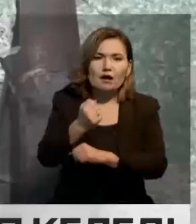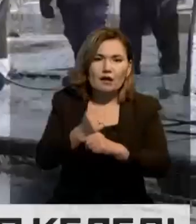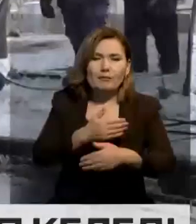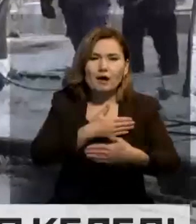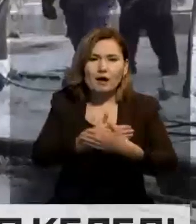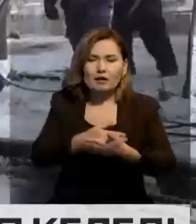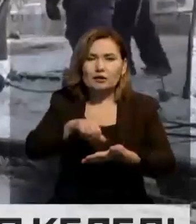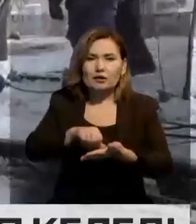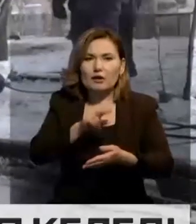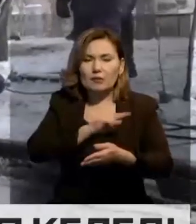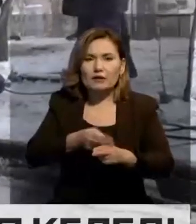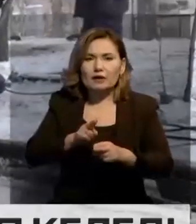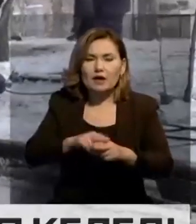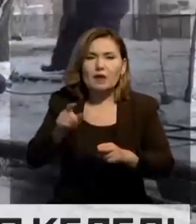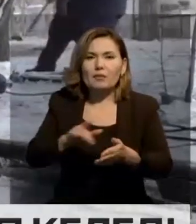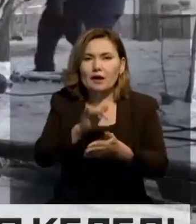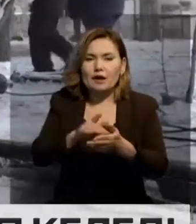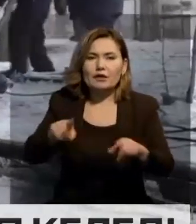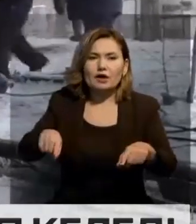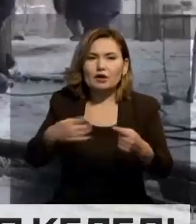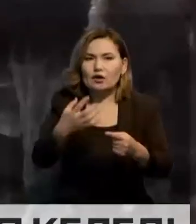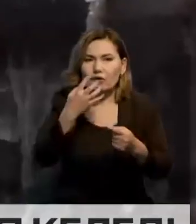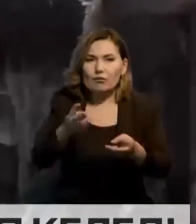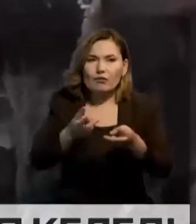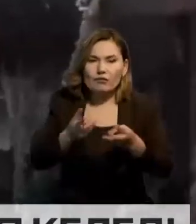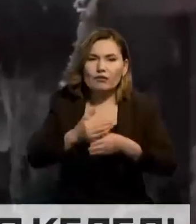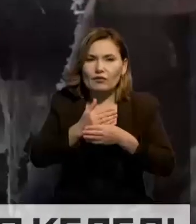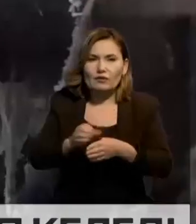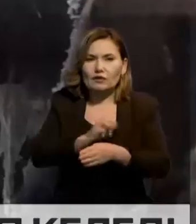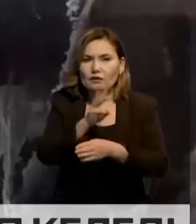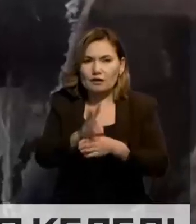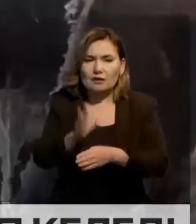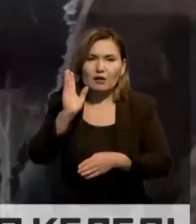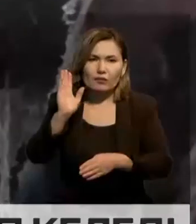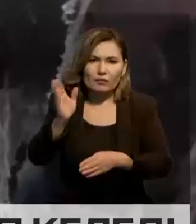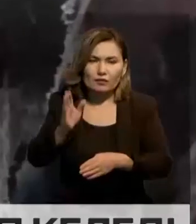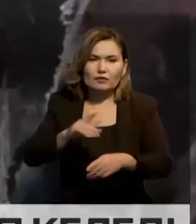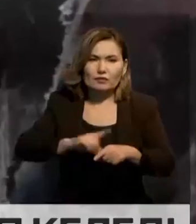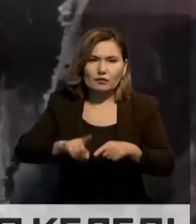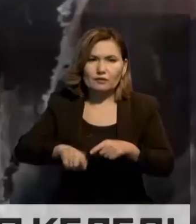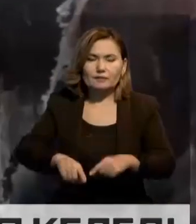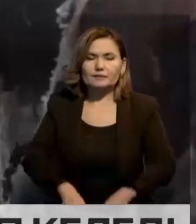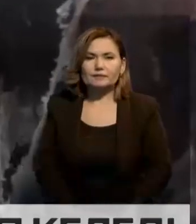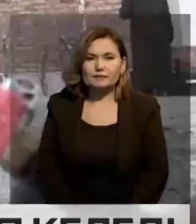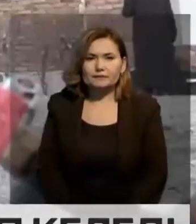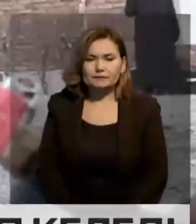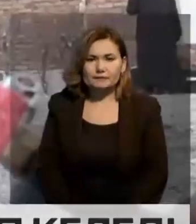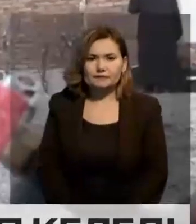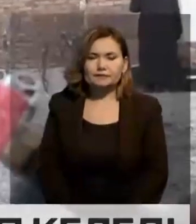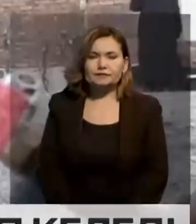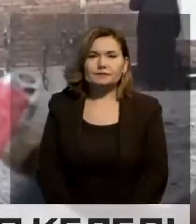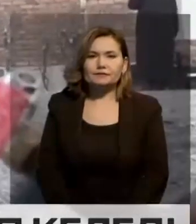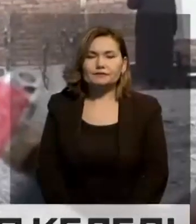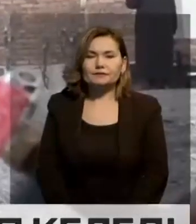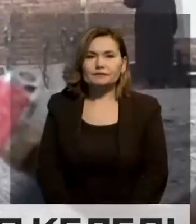энергетиктер шаһарының қалыпты өмірге тезірек оралуына үлес қоспақ. Қарлығаш Қасиетова, Жеңіс Темірболат, Марат Игіліков, Хабар